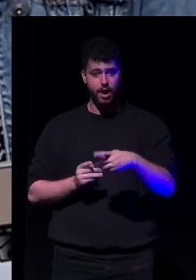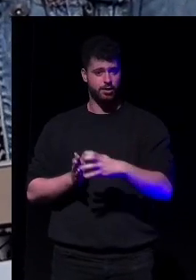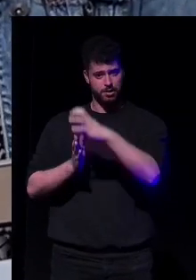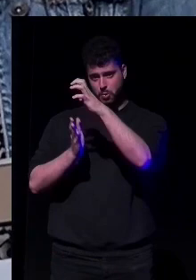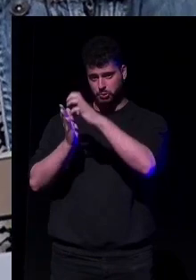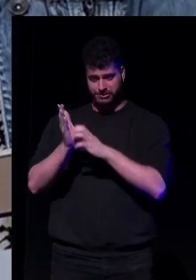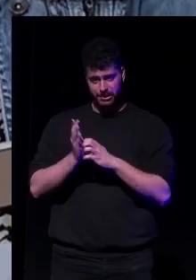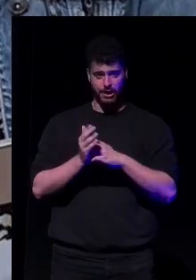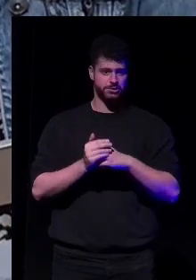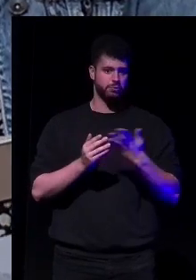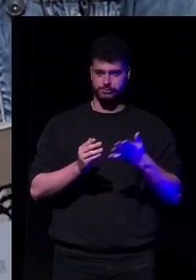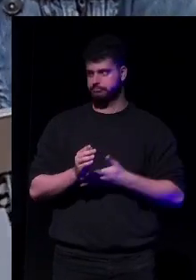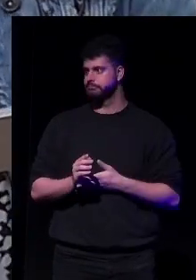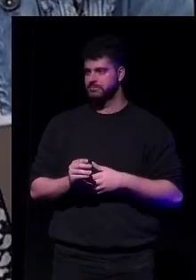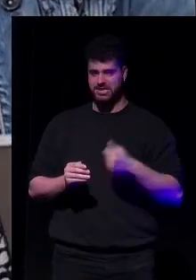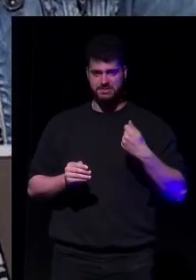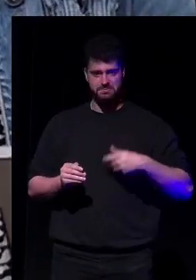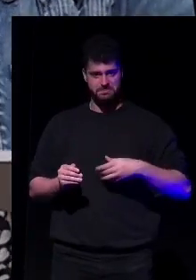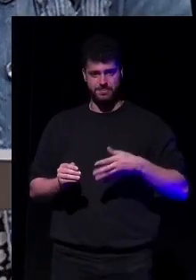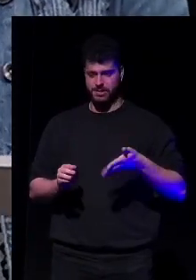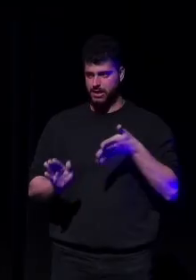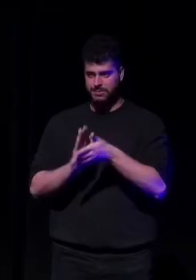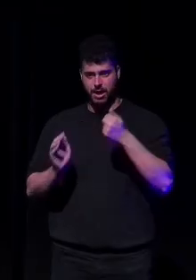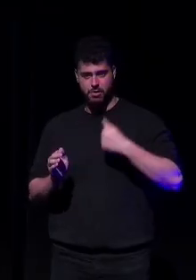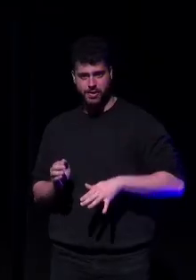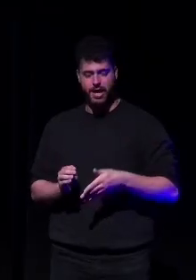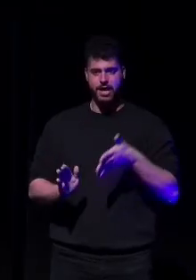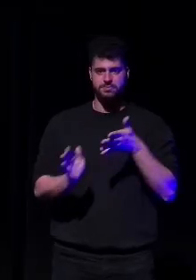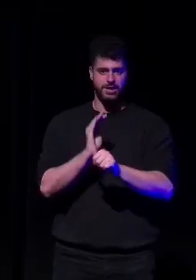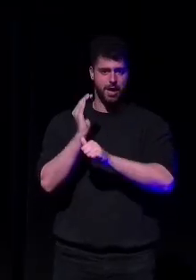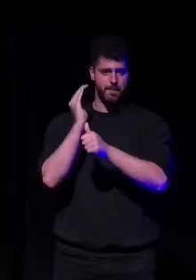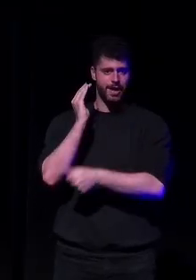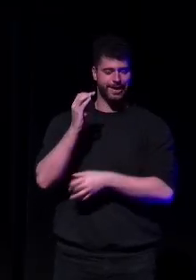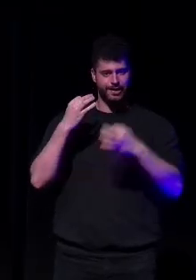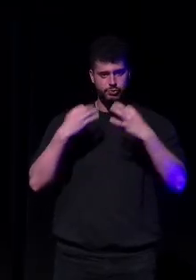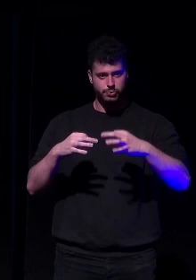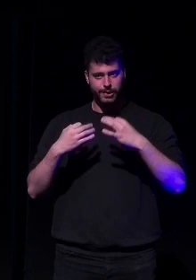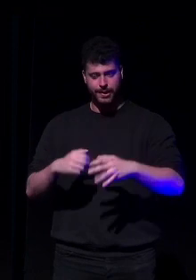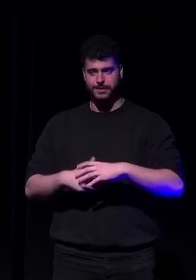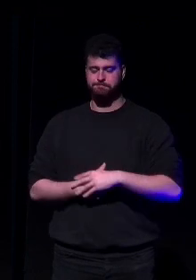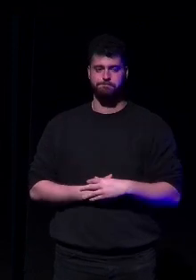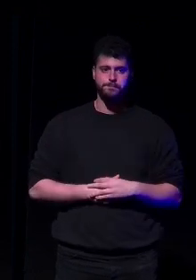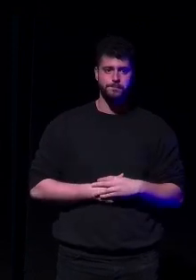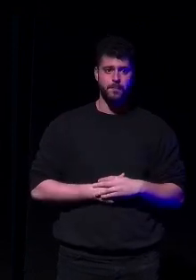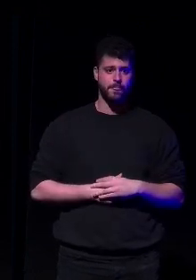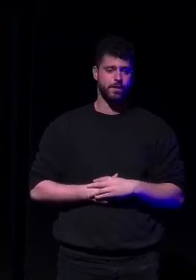reportatge, com s'ha comentat, que parla del parc natural de les capçaleres del Ter i el Freser. Un parc natural doncs, que té